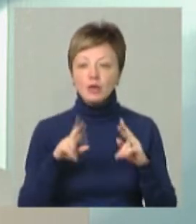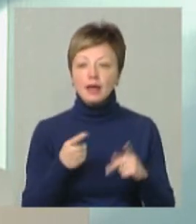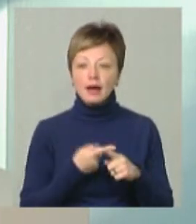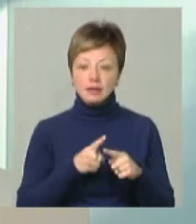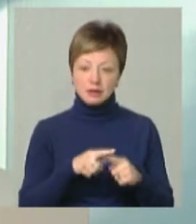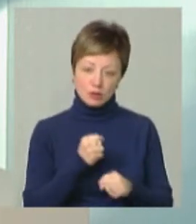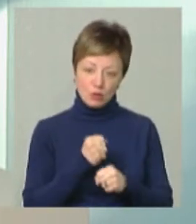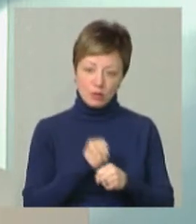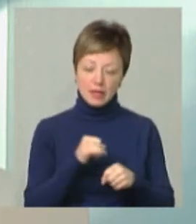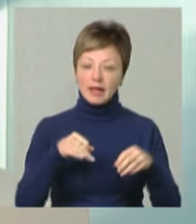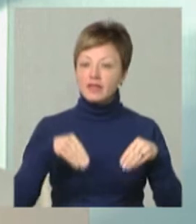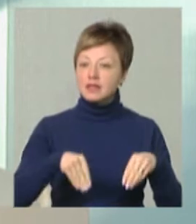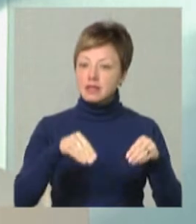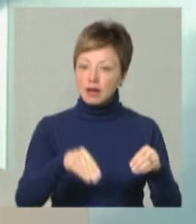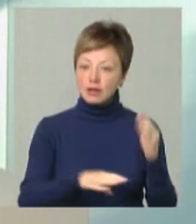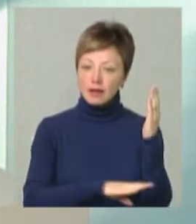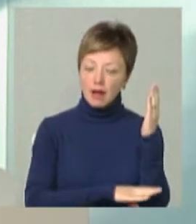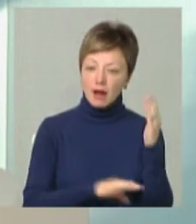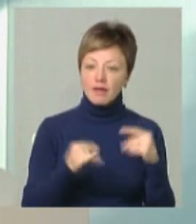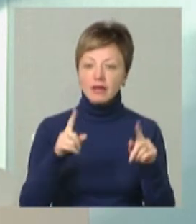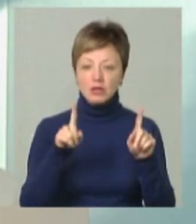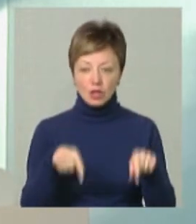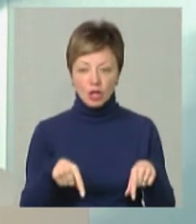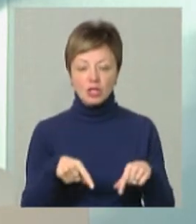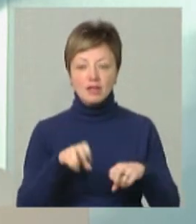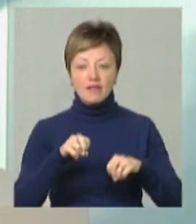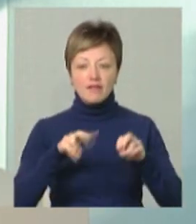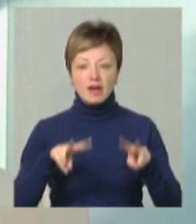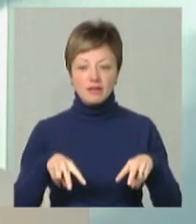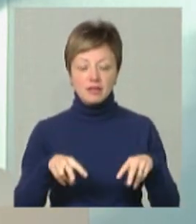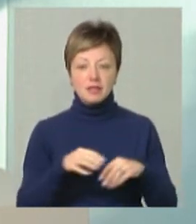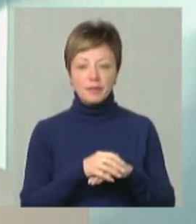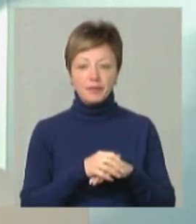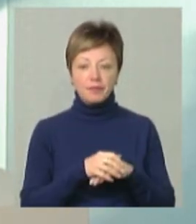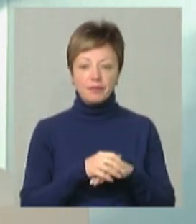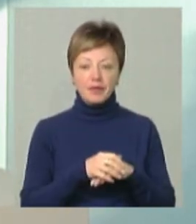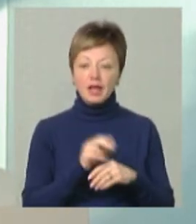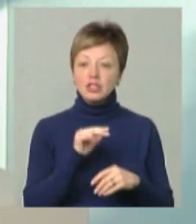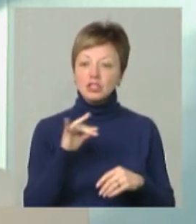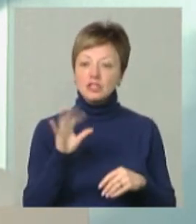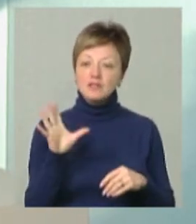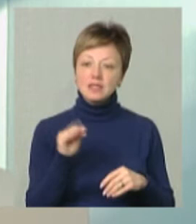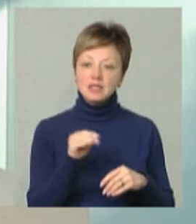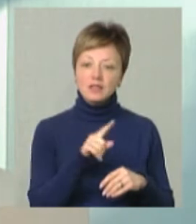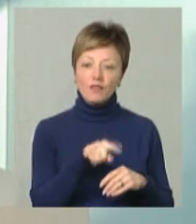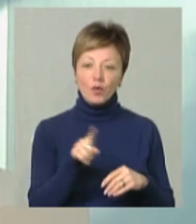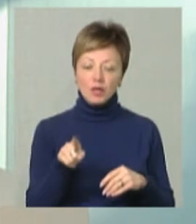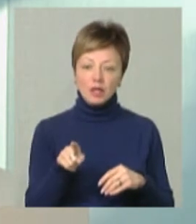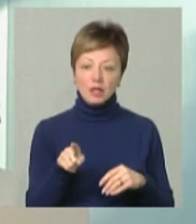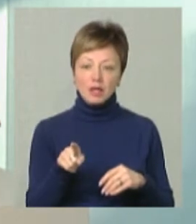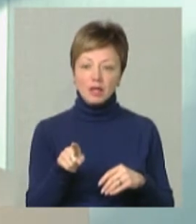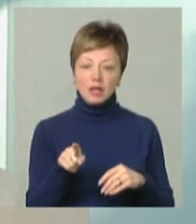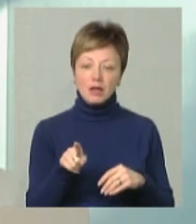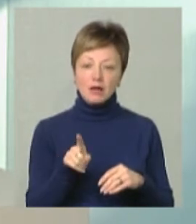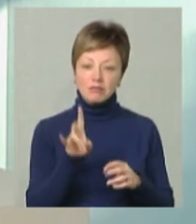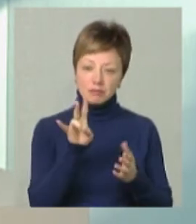робити, і висаджували нові дерева, теж фахівці. Чи всі вони прийнялися, чи